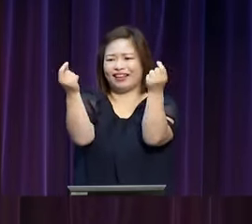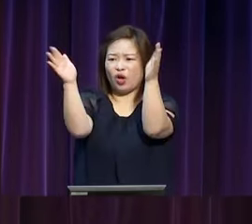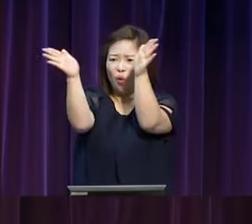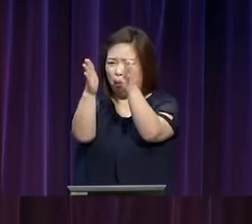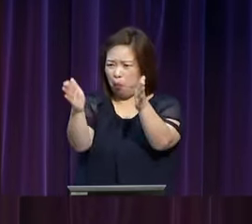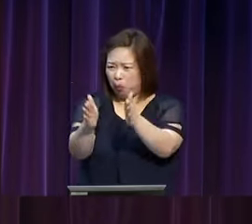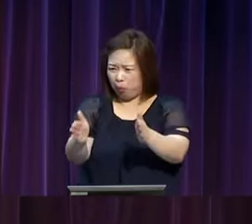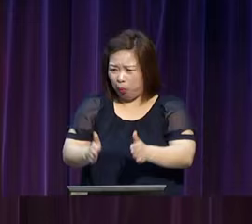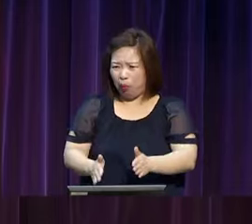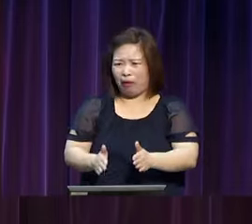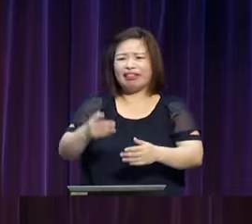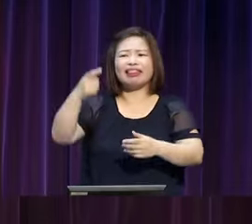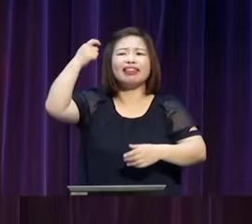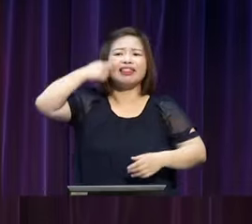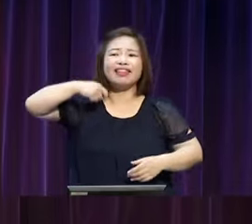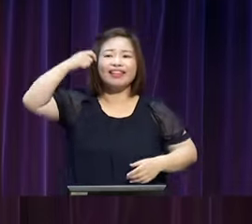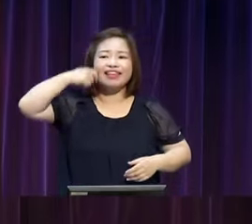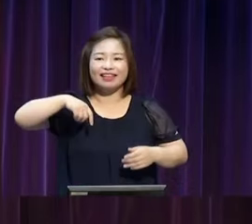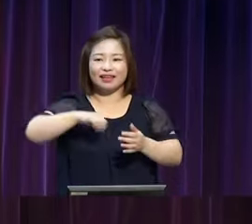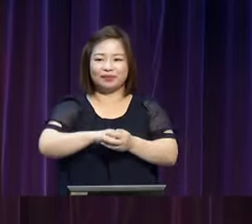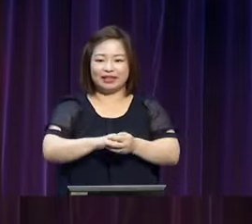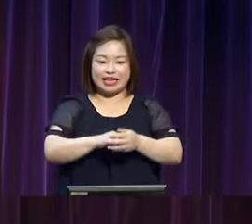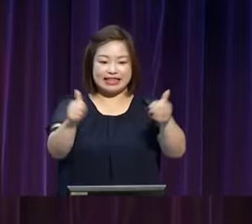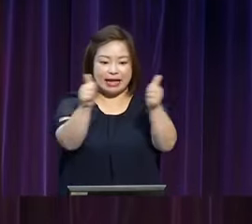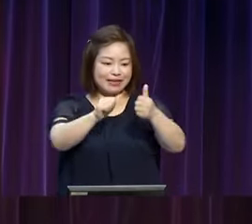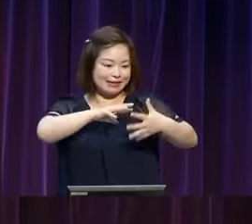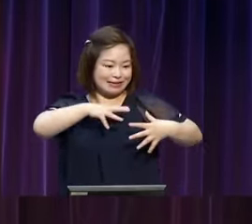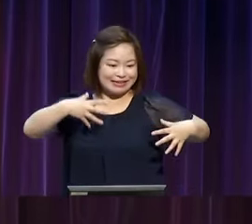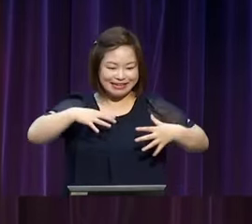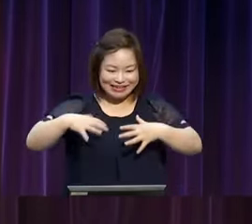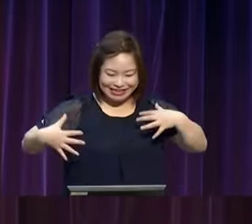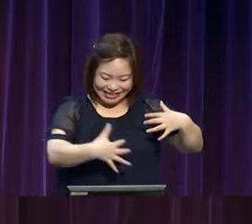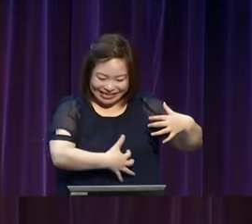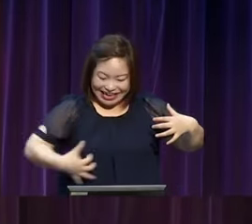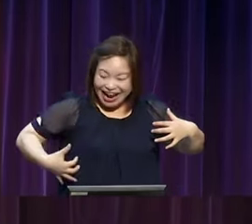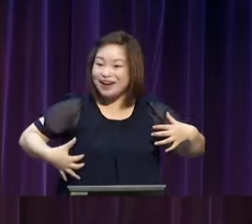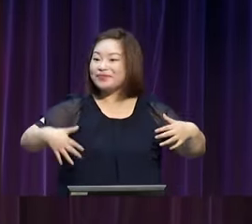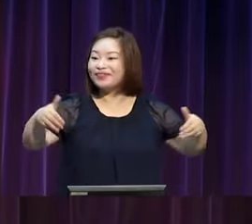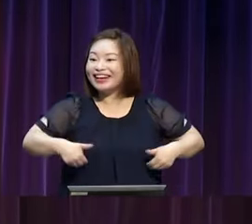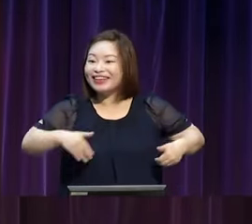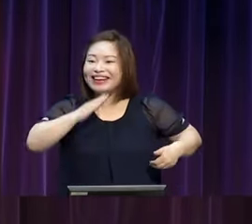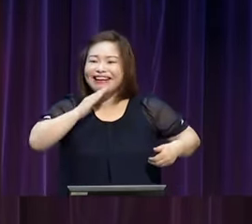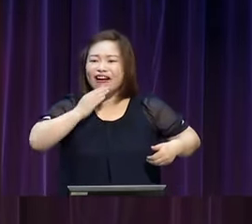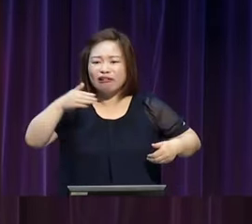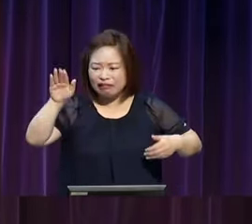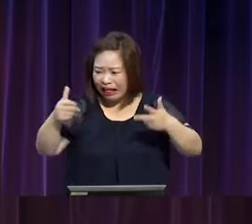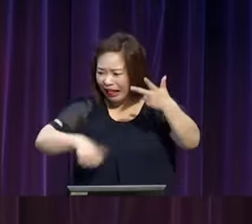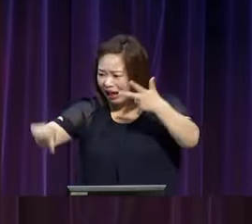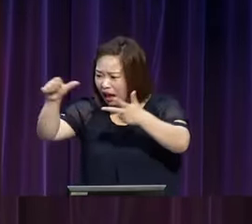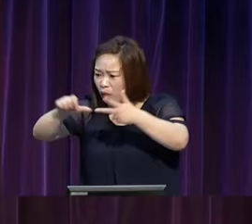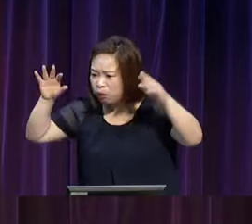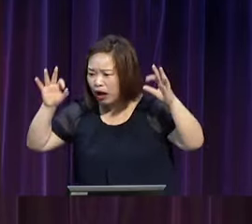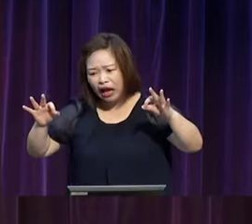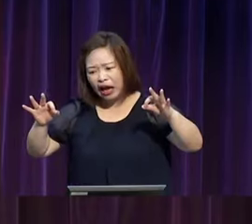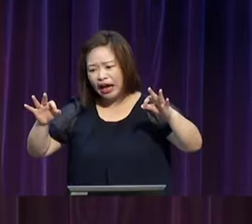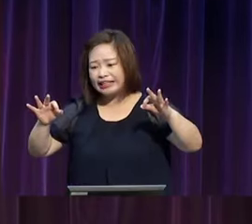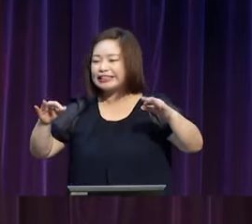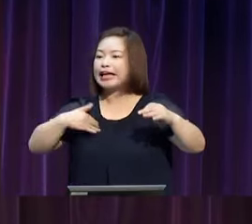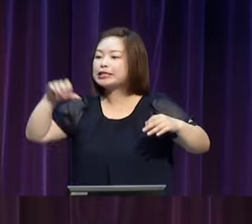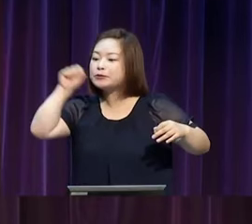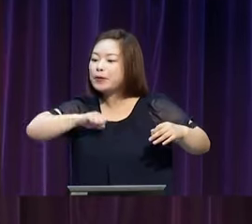키는 큰데 예, 남자가 좀 이것도 있어야 되는데 이래요. 예? 보면 자기 좋아하는 것만 골라